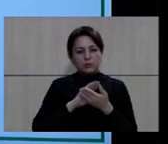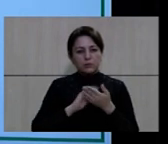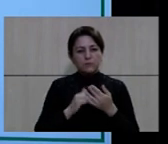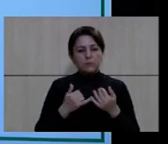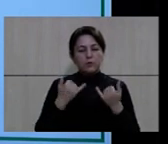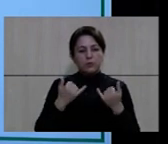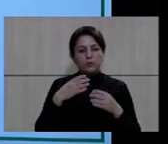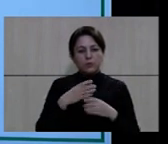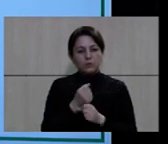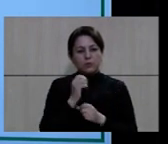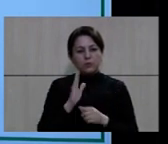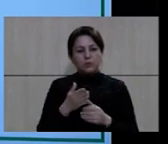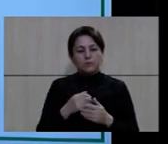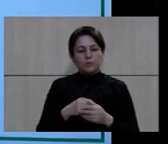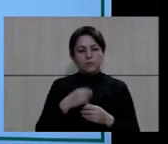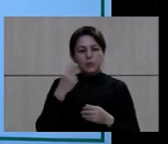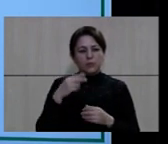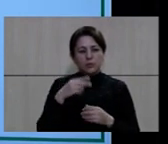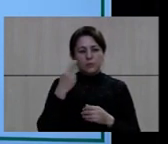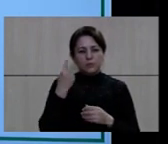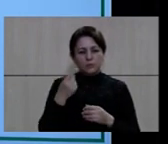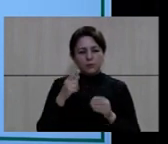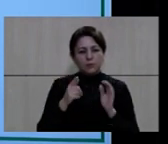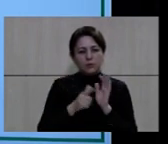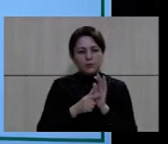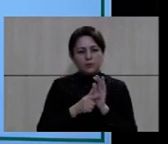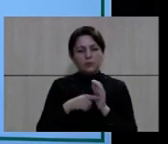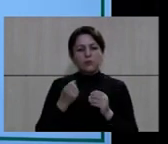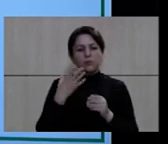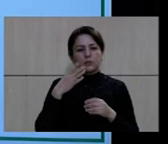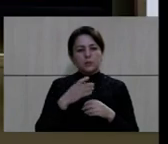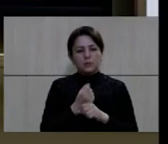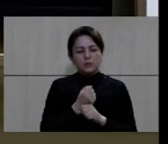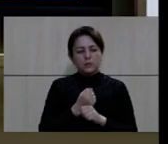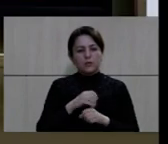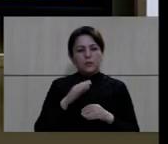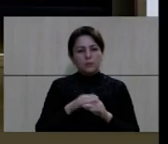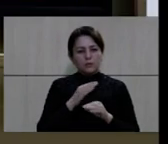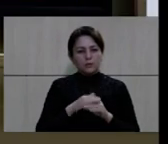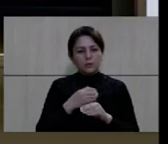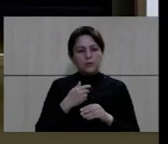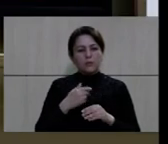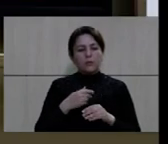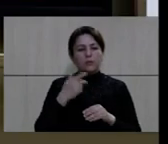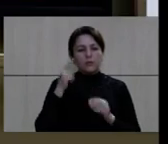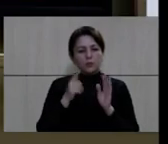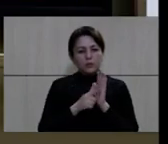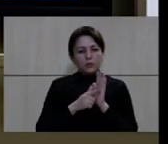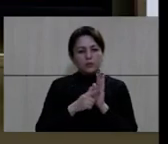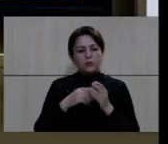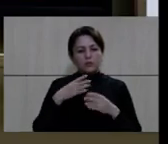esa qisqartiramiz. 21 bilan 7 nechaga qisqaradi? Barakalla, 7 ga